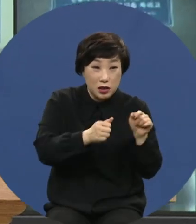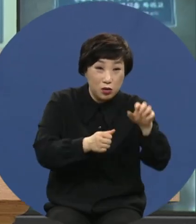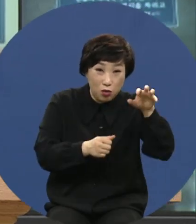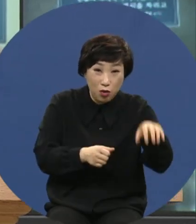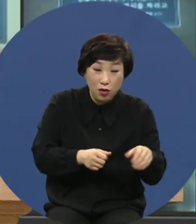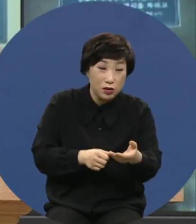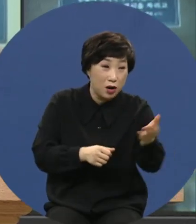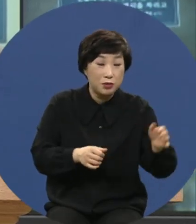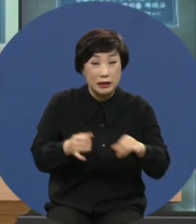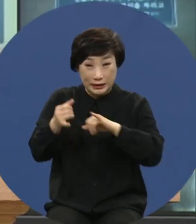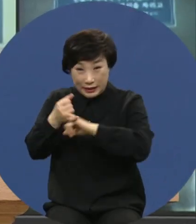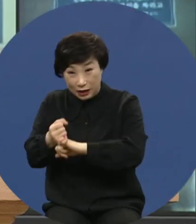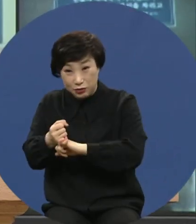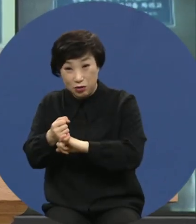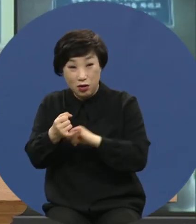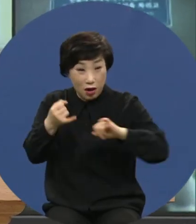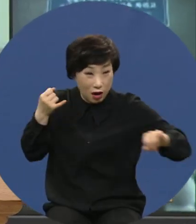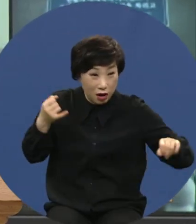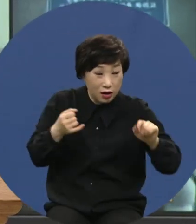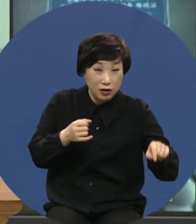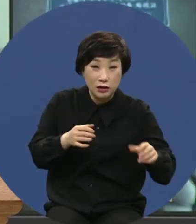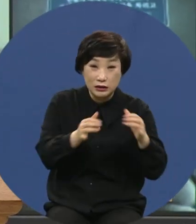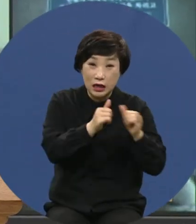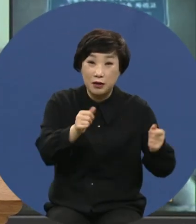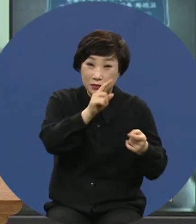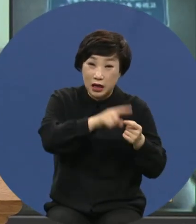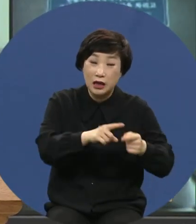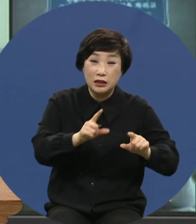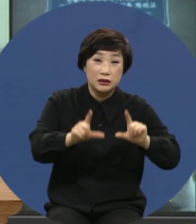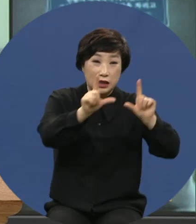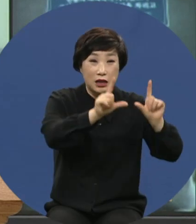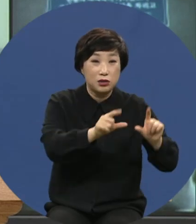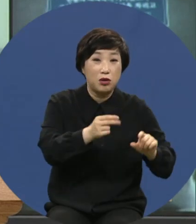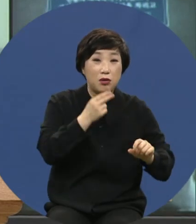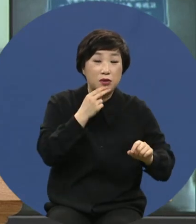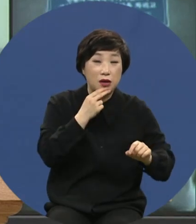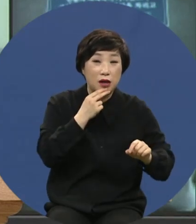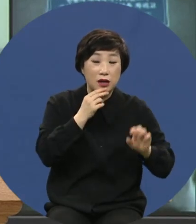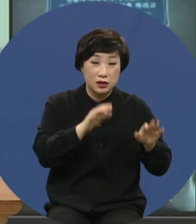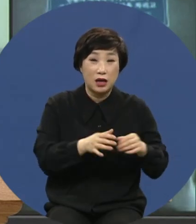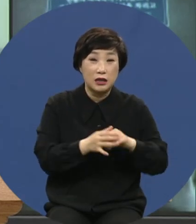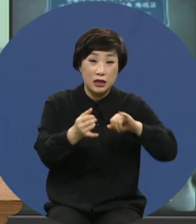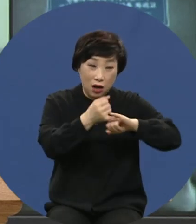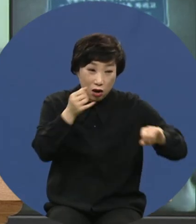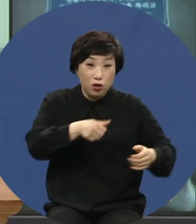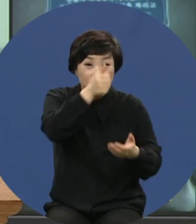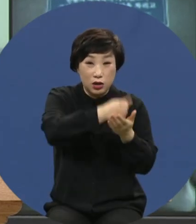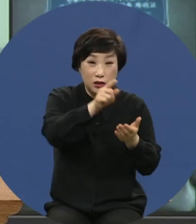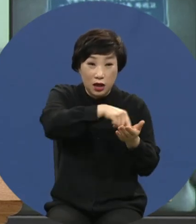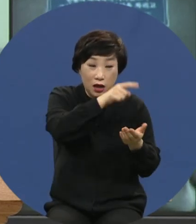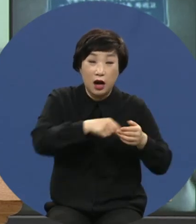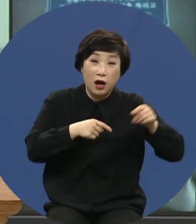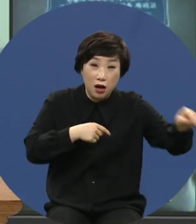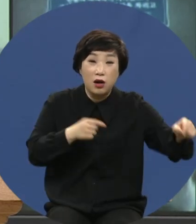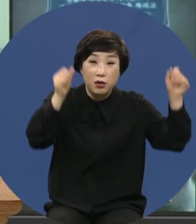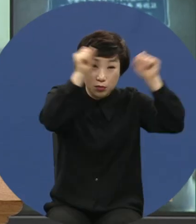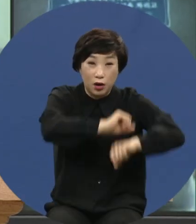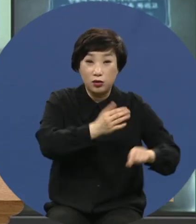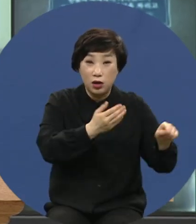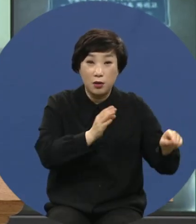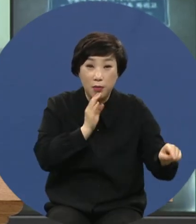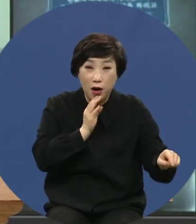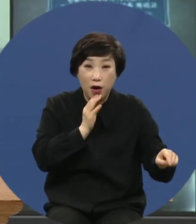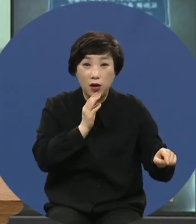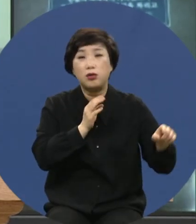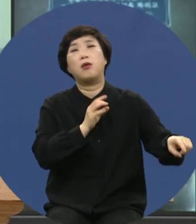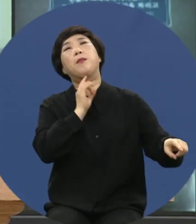죄에서 약속을 어기고 사람답지 못하게 살아서 약속을 어긴 죄값으로 멸망할 자라,